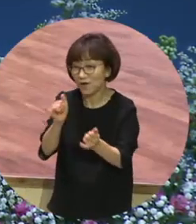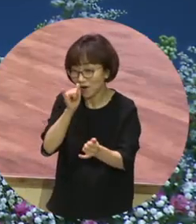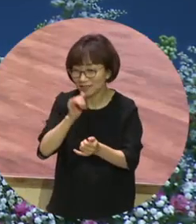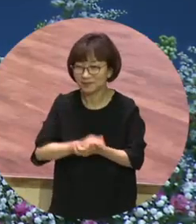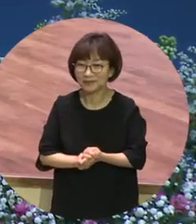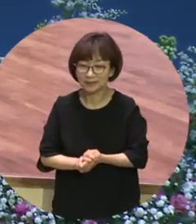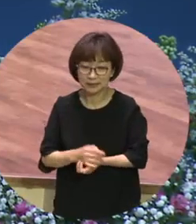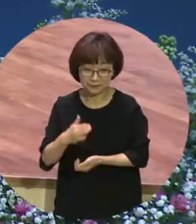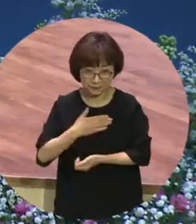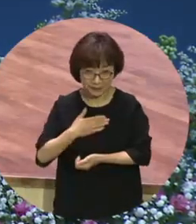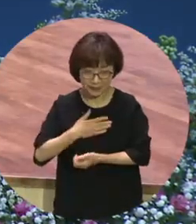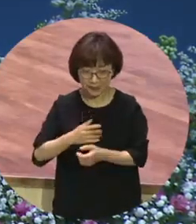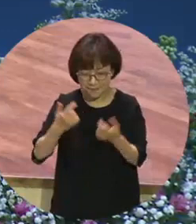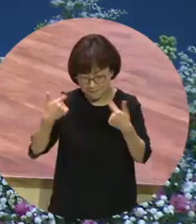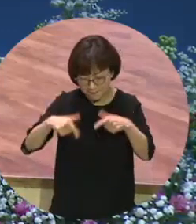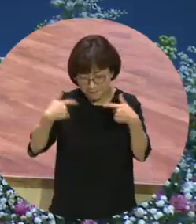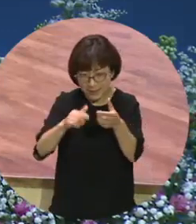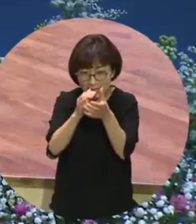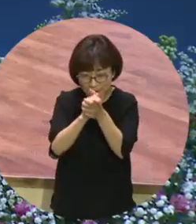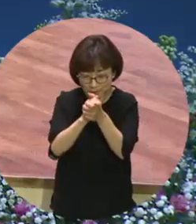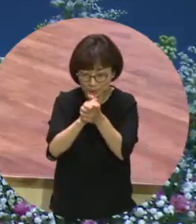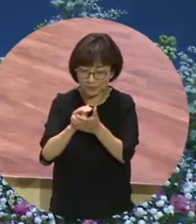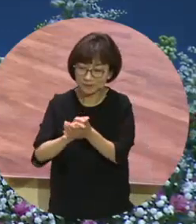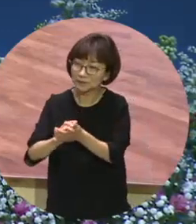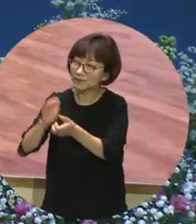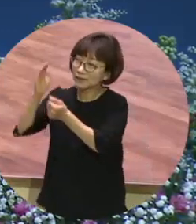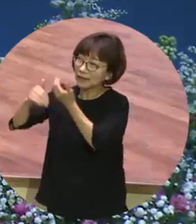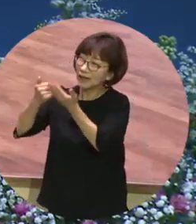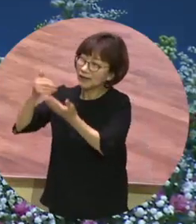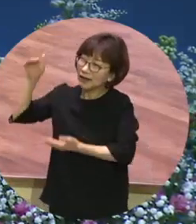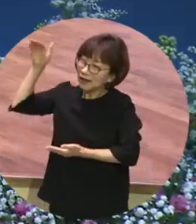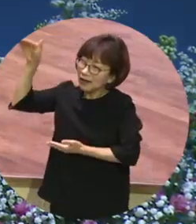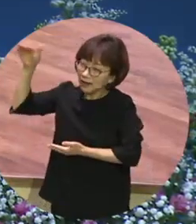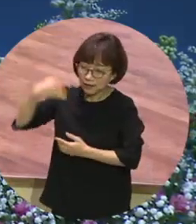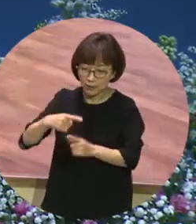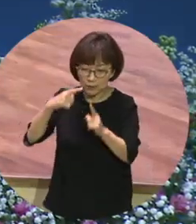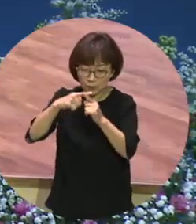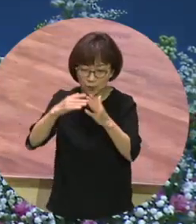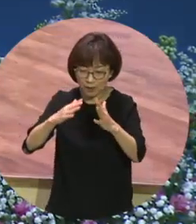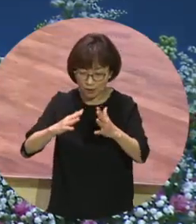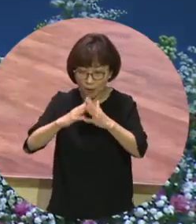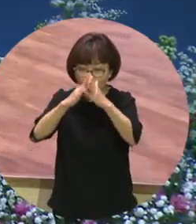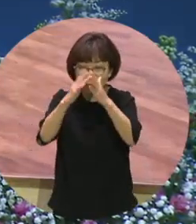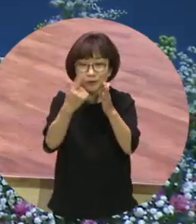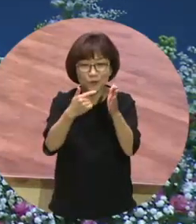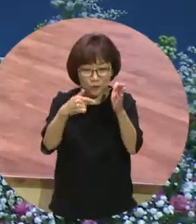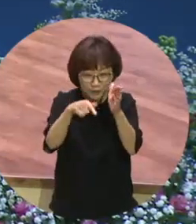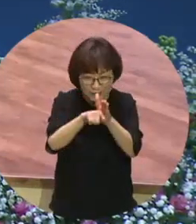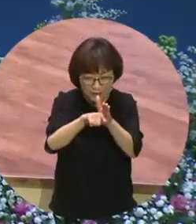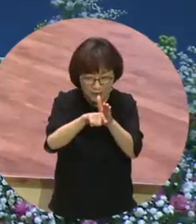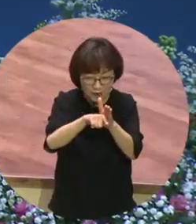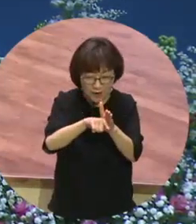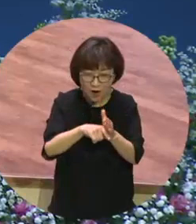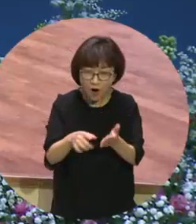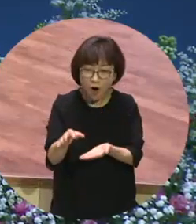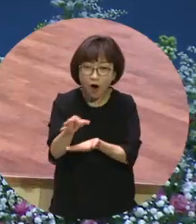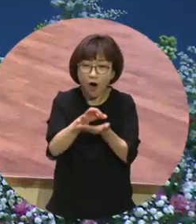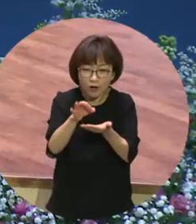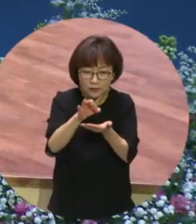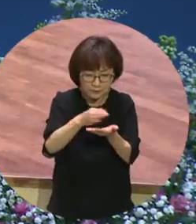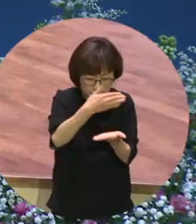이 본당 헌당을 위해서 기도용사 비밀을 찾아 홀림해서 이 직지 헌금한